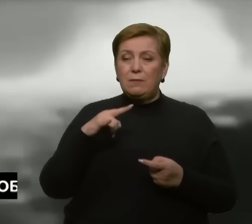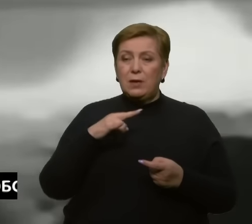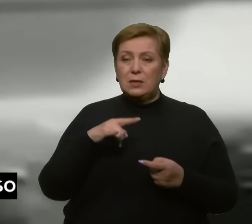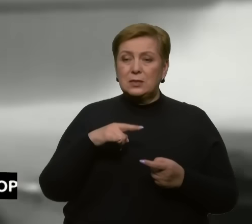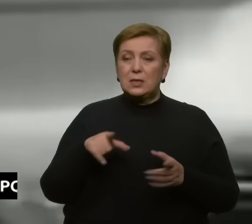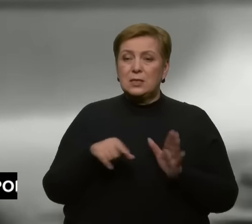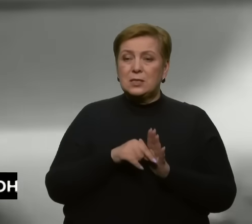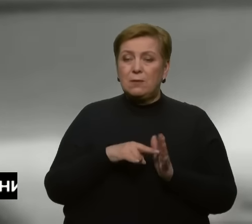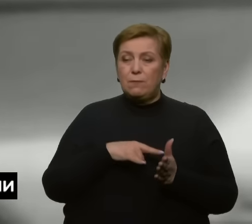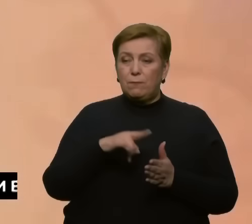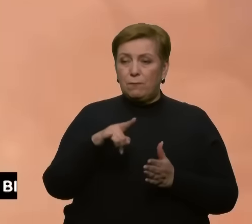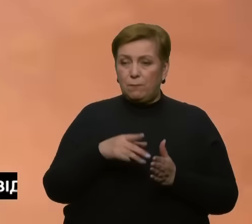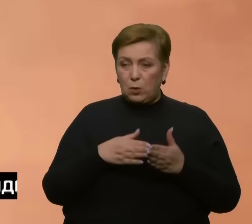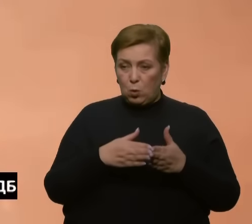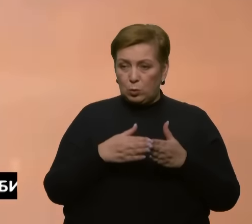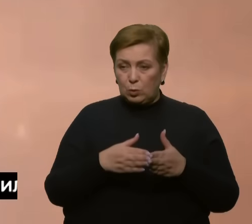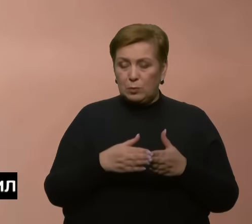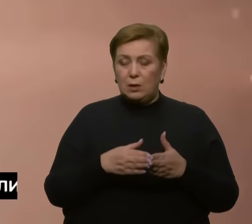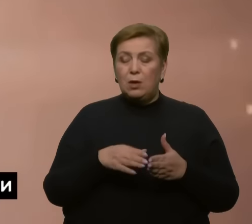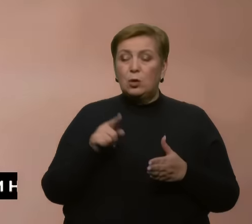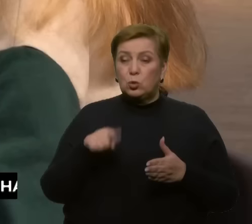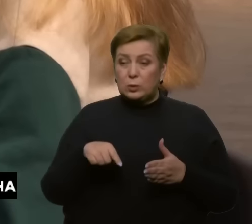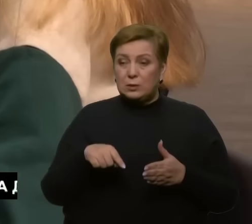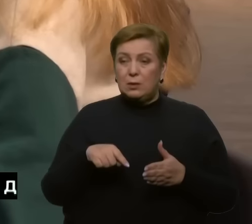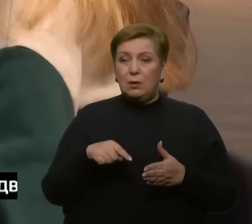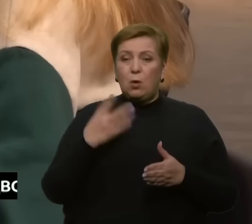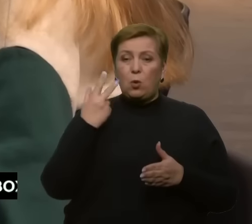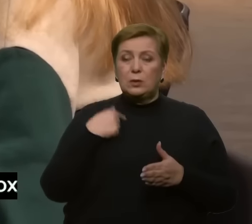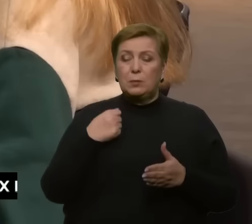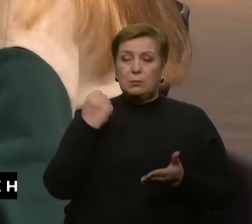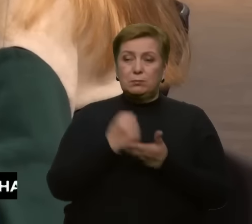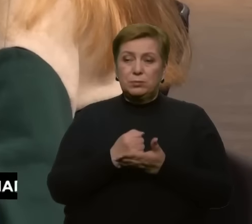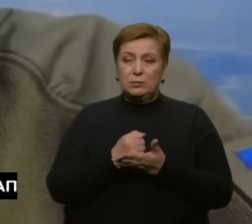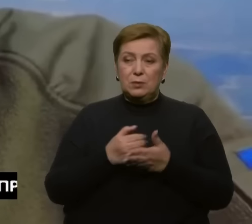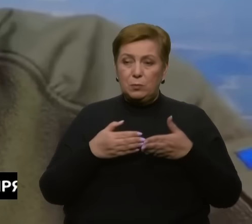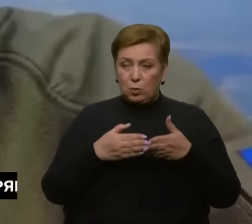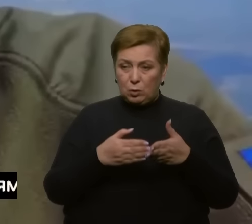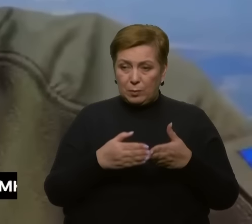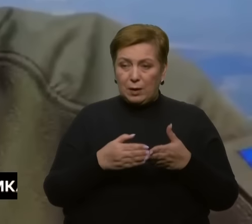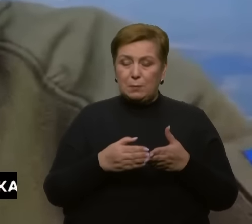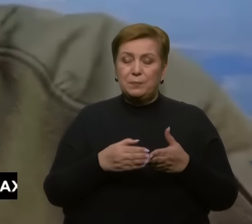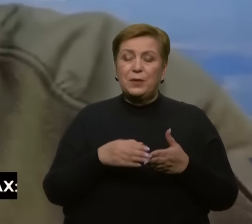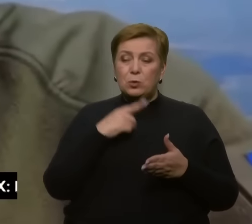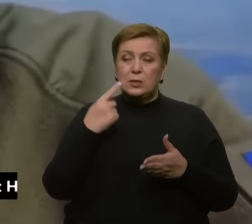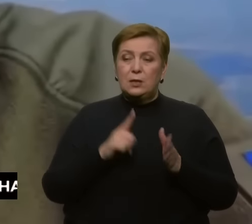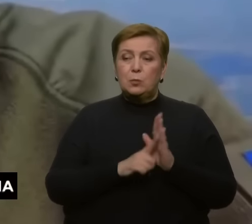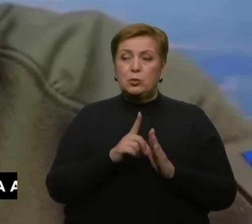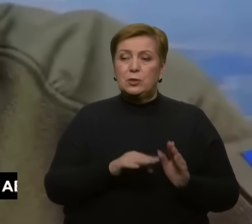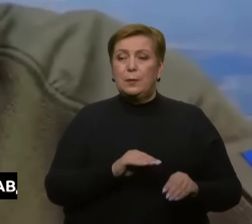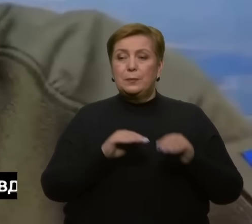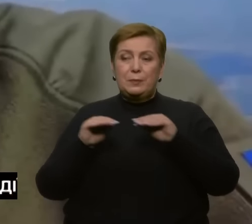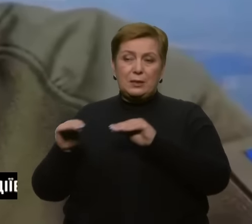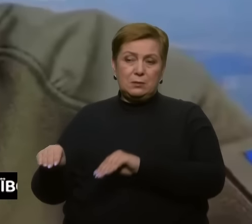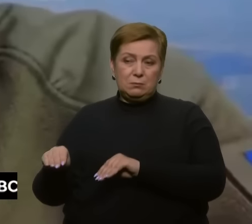серії влучань по кораблях росіяни почали їх переміщувати подалі від радіусу дії українського озброєння. Зосереджено невелике авіаційне